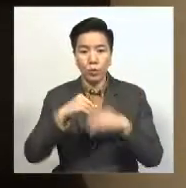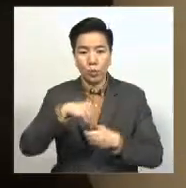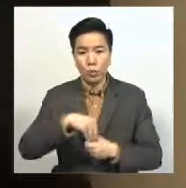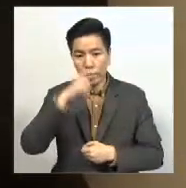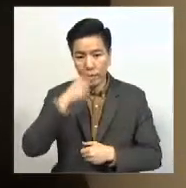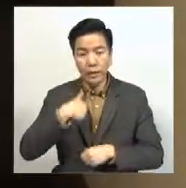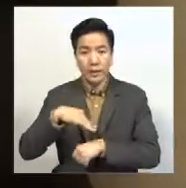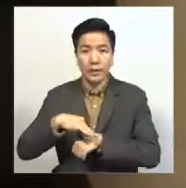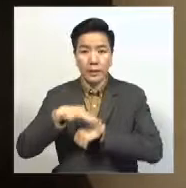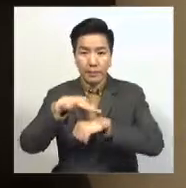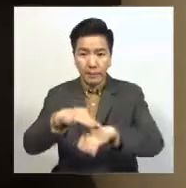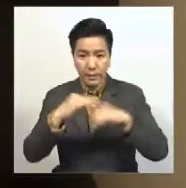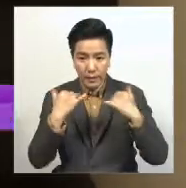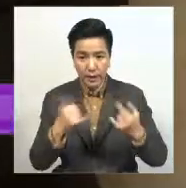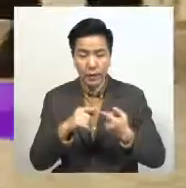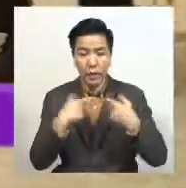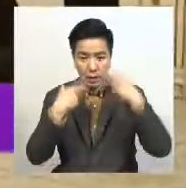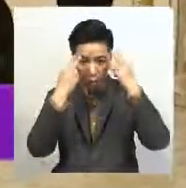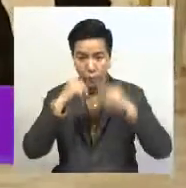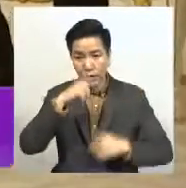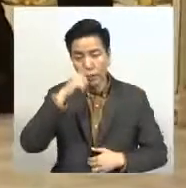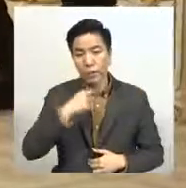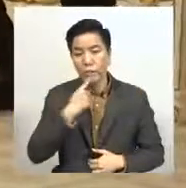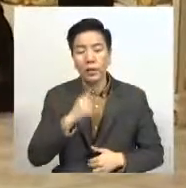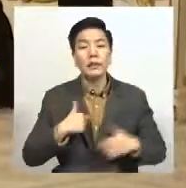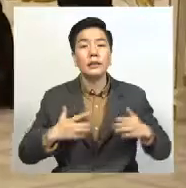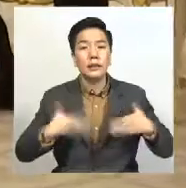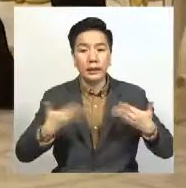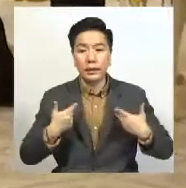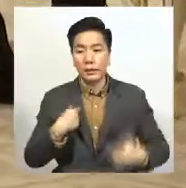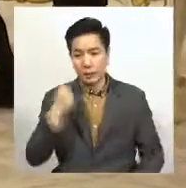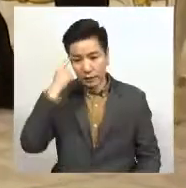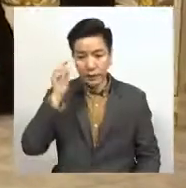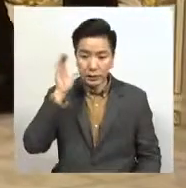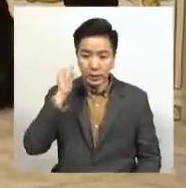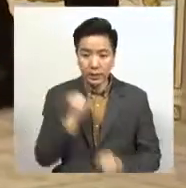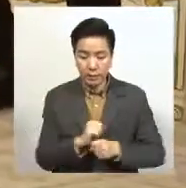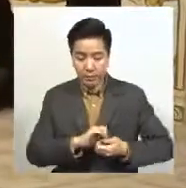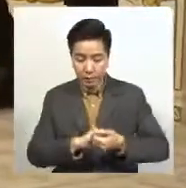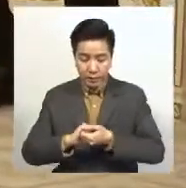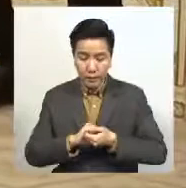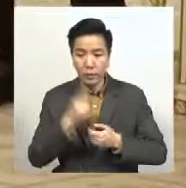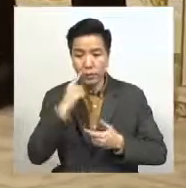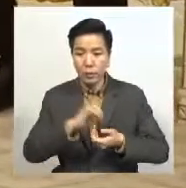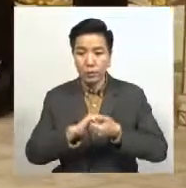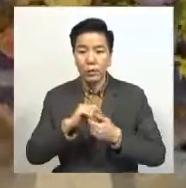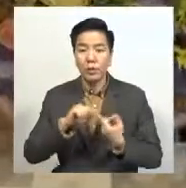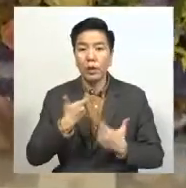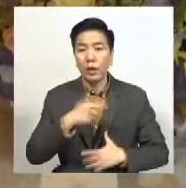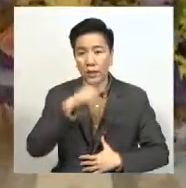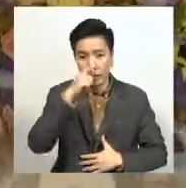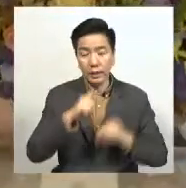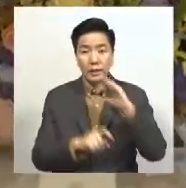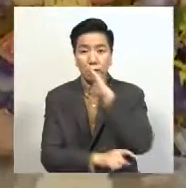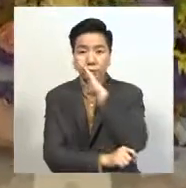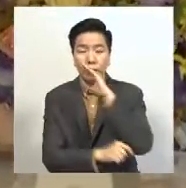โอกาสเข้ารับตำแหน่งโดยนายกรัฐมนตรีแสดงความยินดีแล้วก็เชื่อมั่นในการเดินหน้าความสัมพันธ์แล้วก็ความร่วมมือระหว่าง2